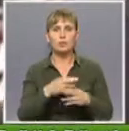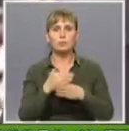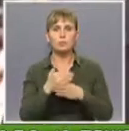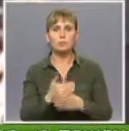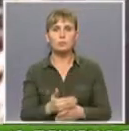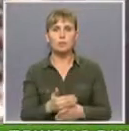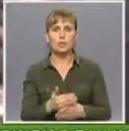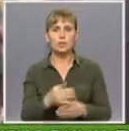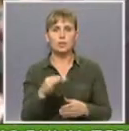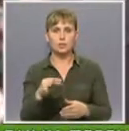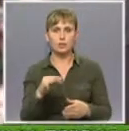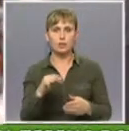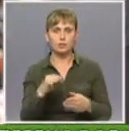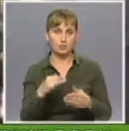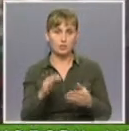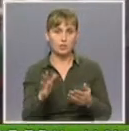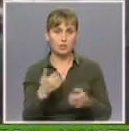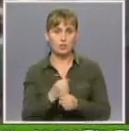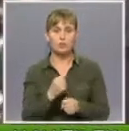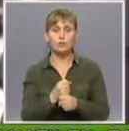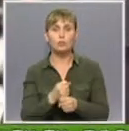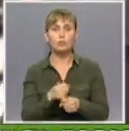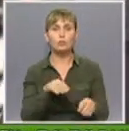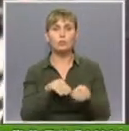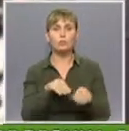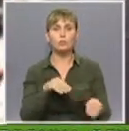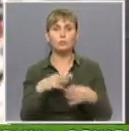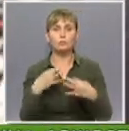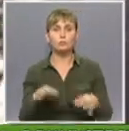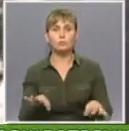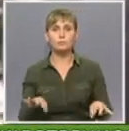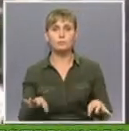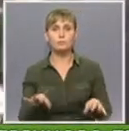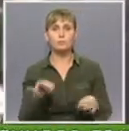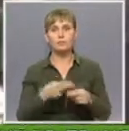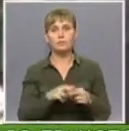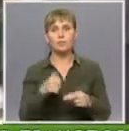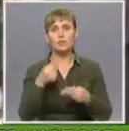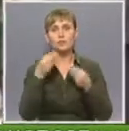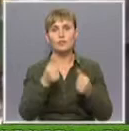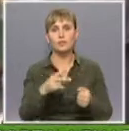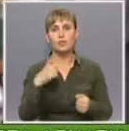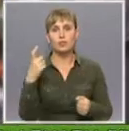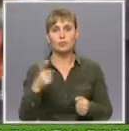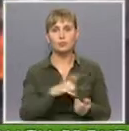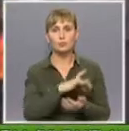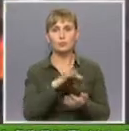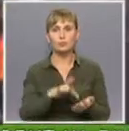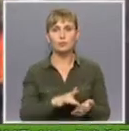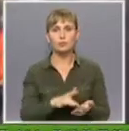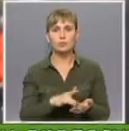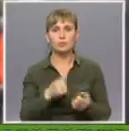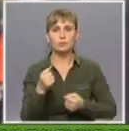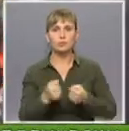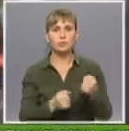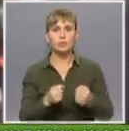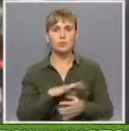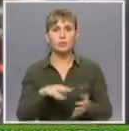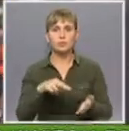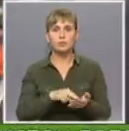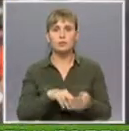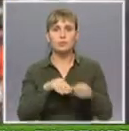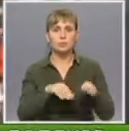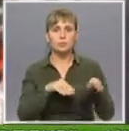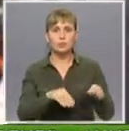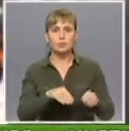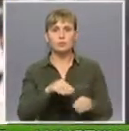помогает, да, естественно, разгрузить пробки, как называемые, да. И это хорошо влияет на экологию города. Машины не стоят в пробках, то есть